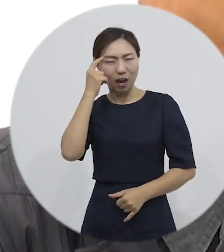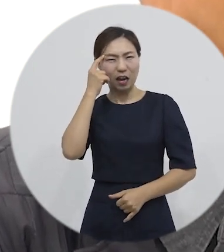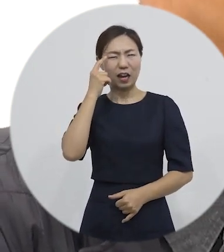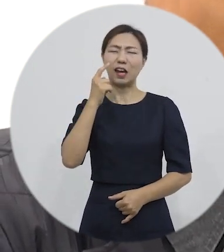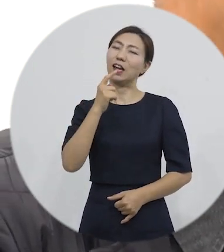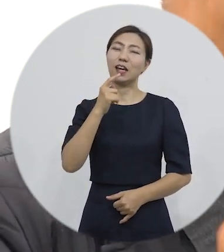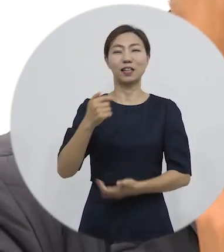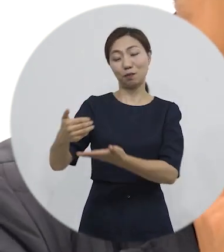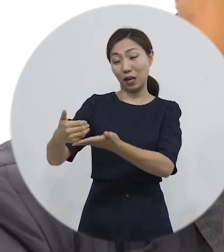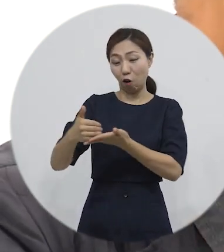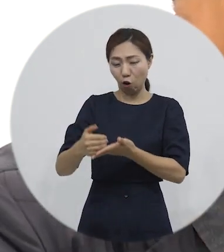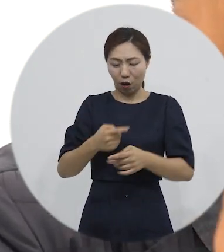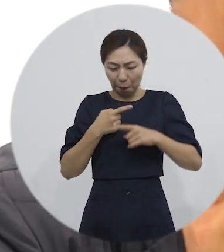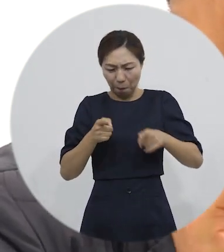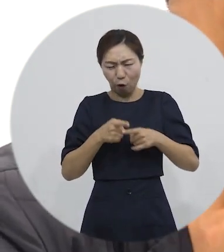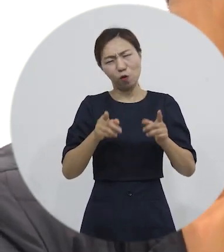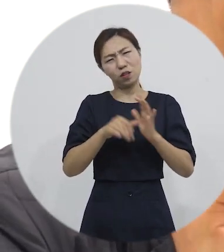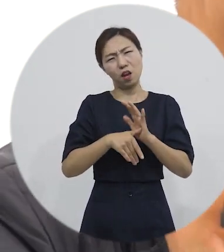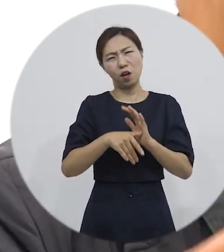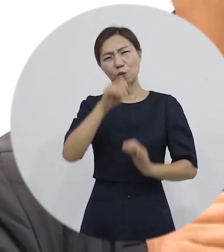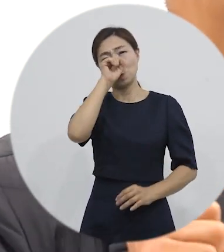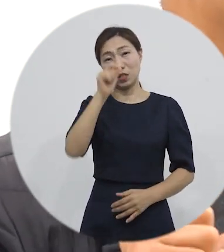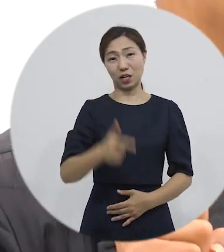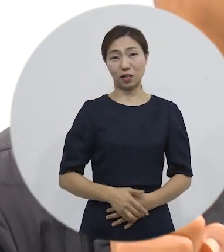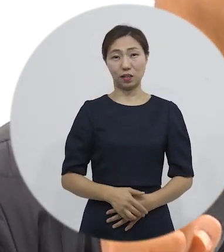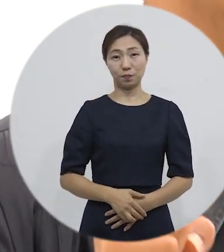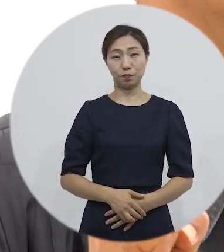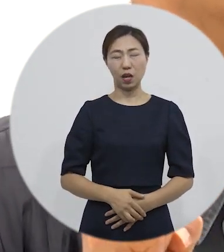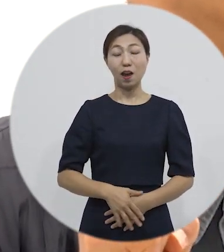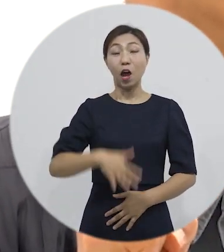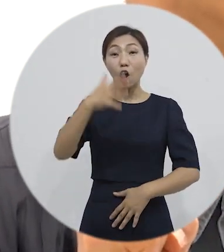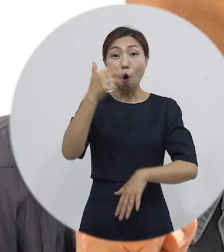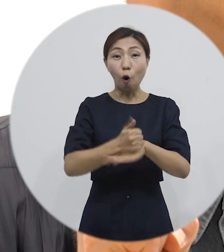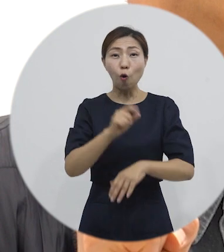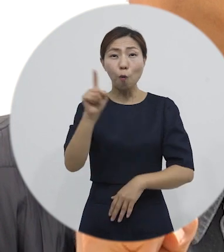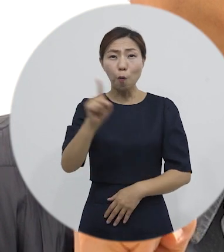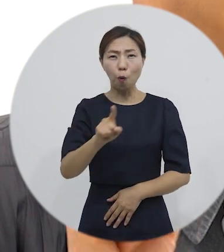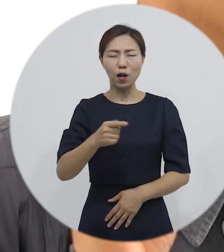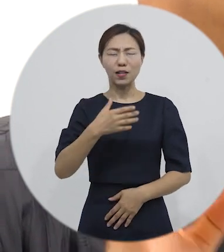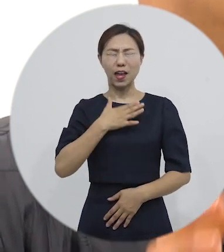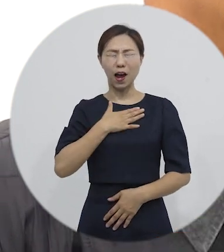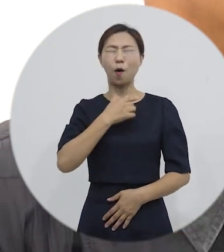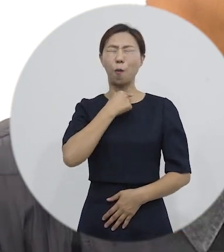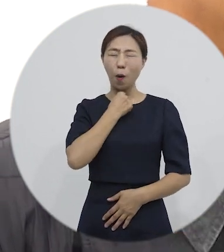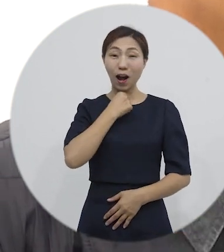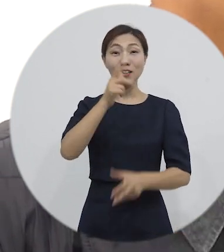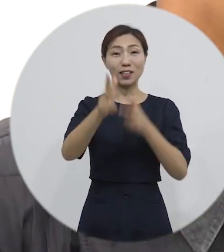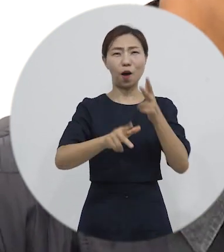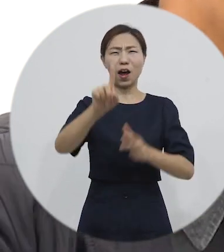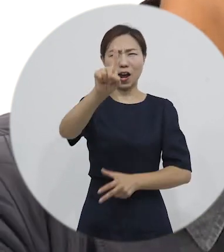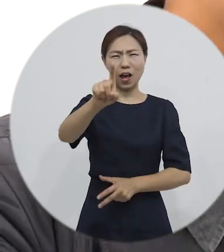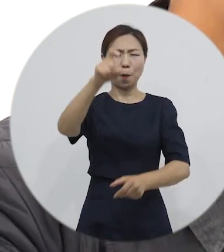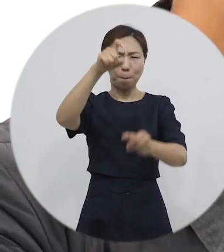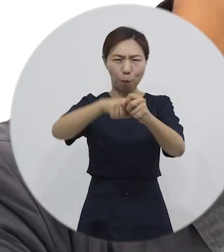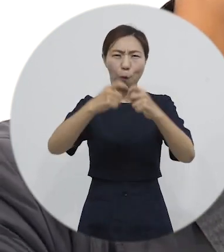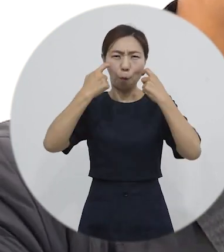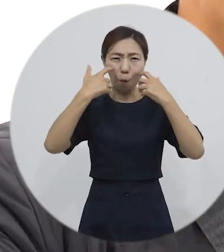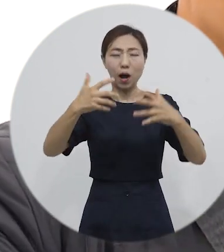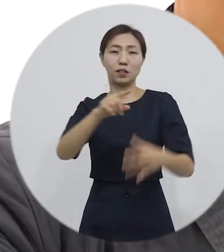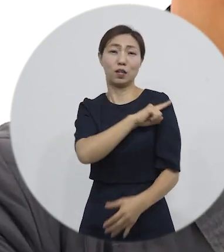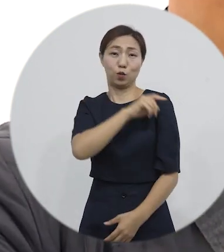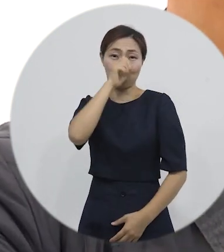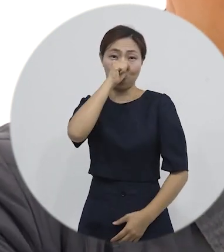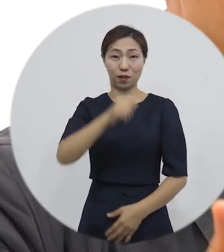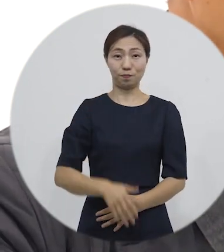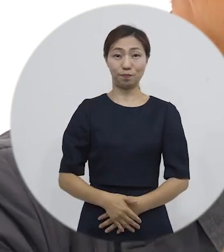오히려 해결하고 싶은 문제 자체에 집중하는 게 훨씬 더 좋습니다. 다시 강조드리지만 주민이